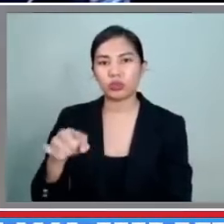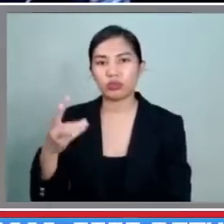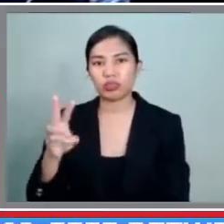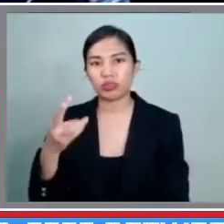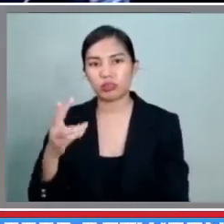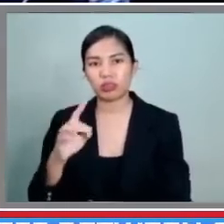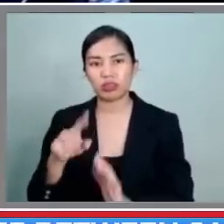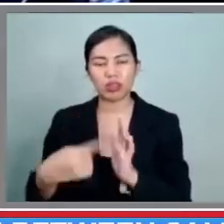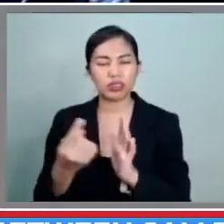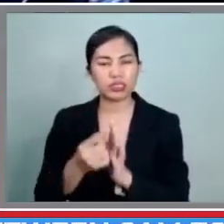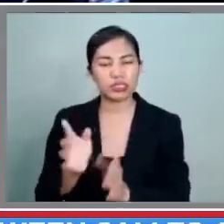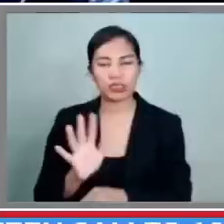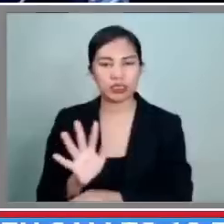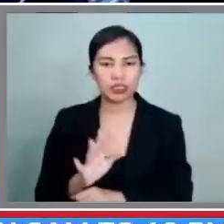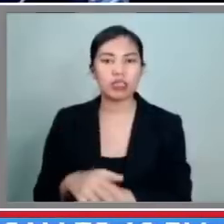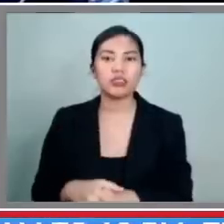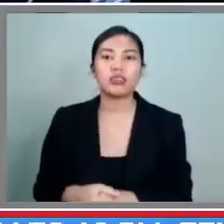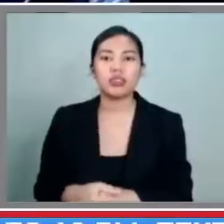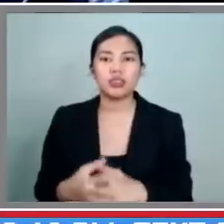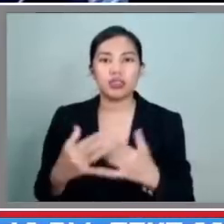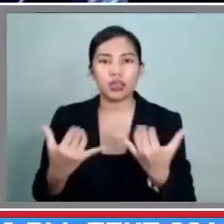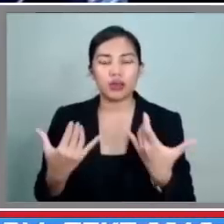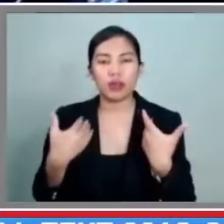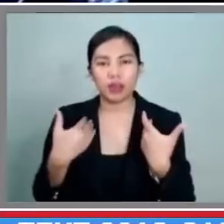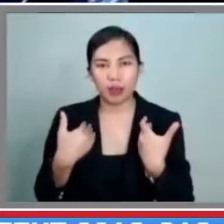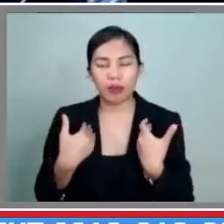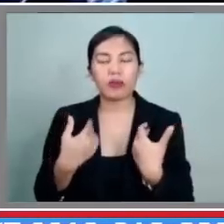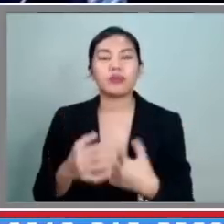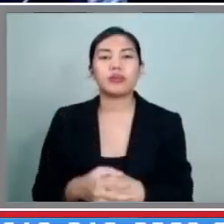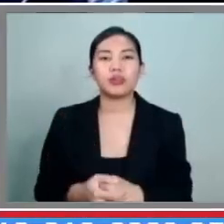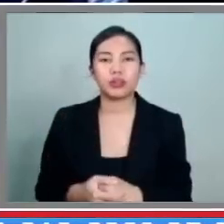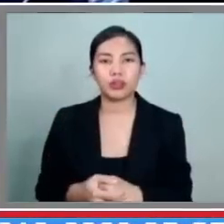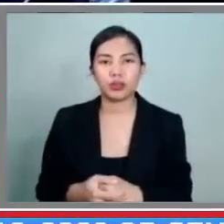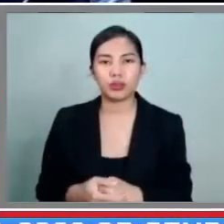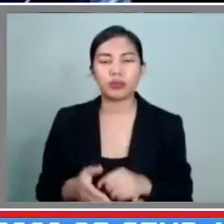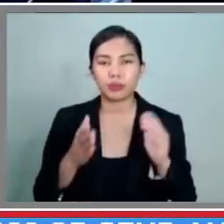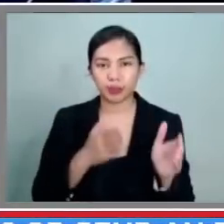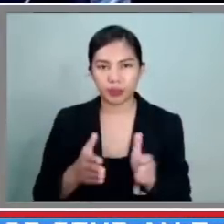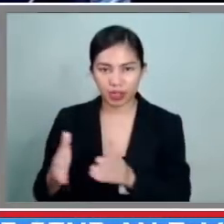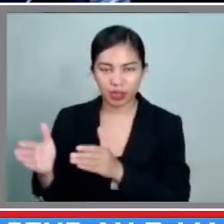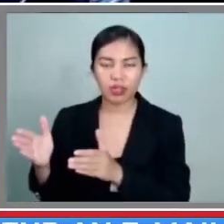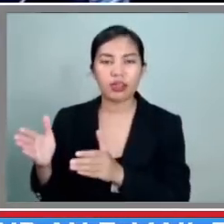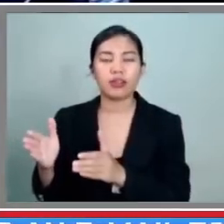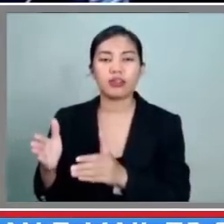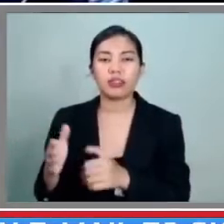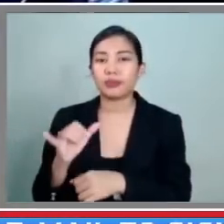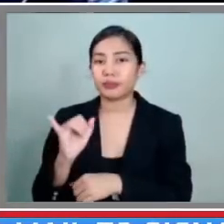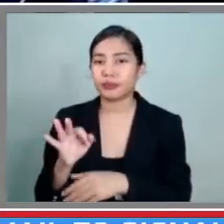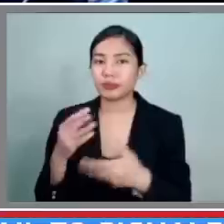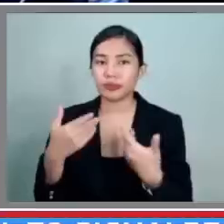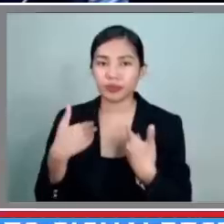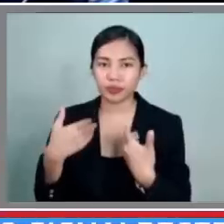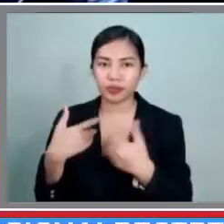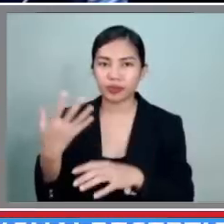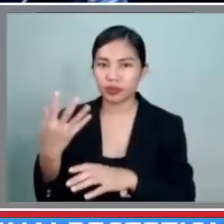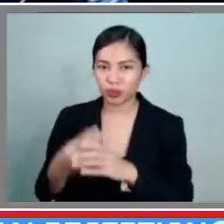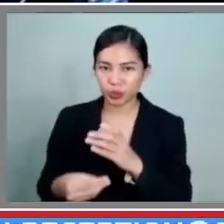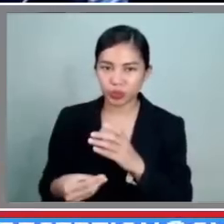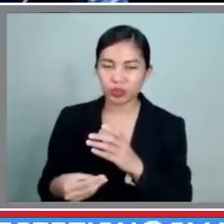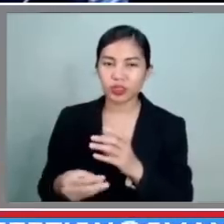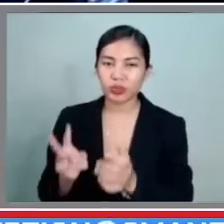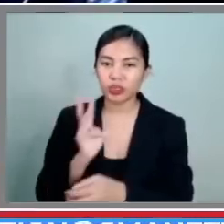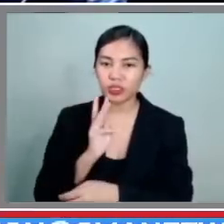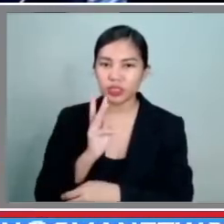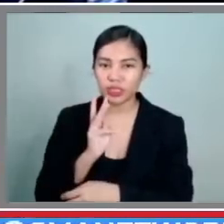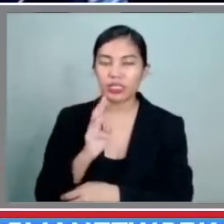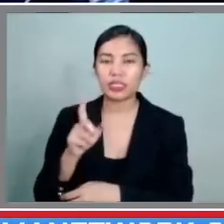dahil meron na po tayong na-implement po na augmentation measures, saka kapag magkaroon man ng interruption ay kaya naman po nating i-limit